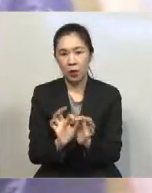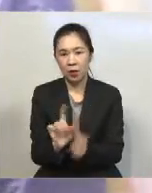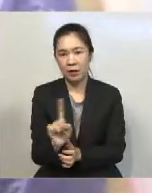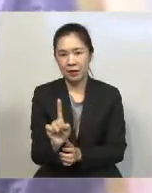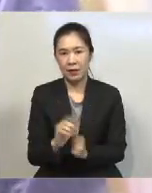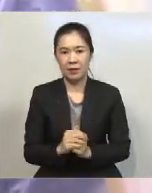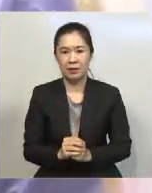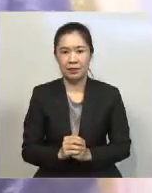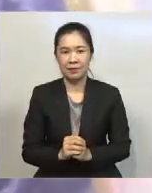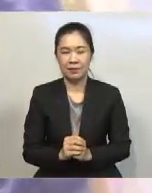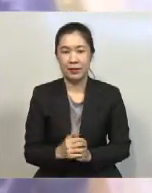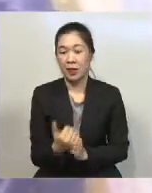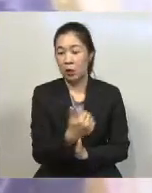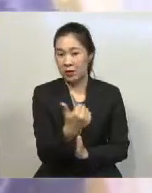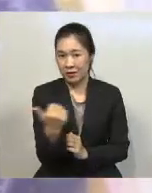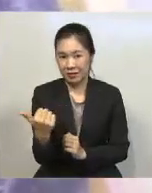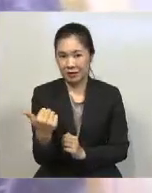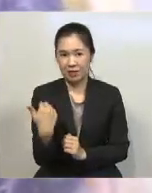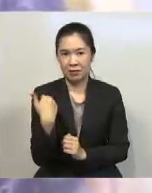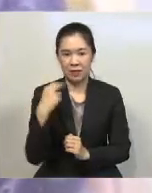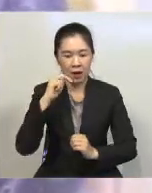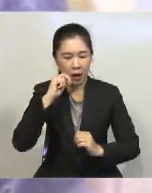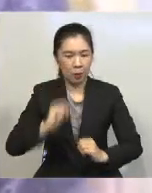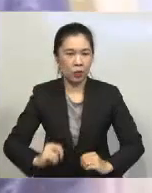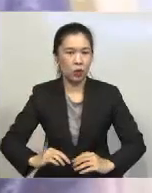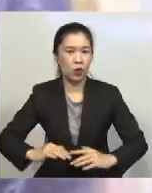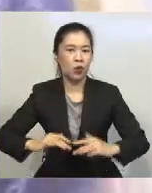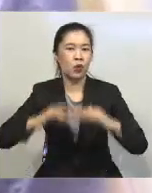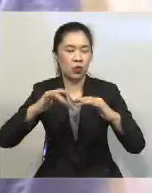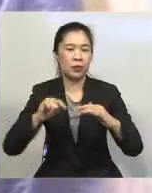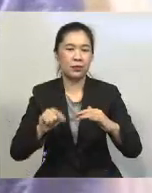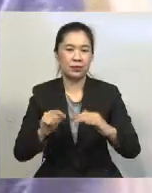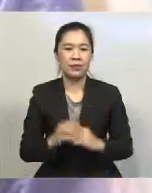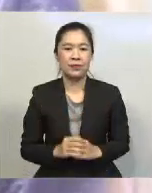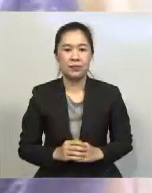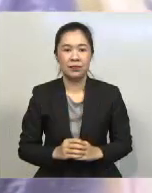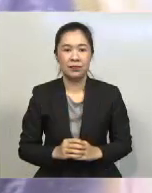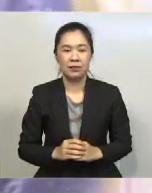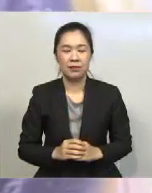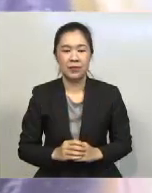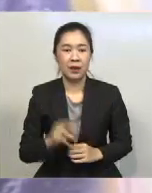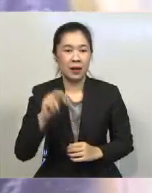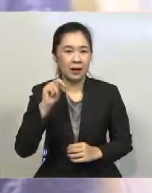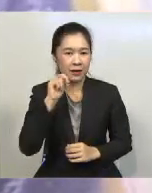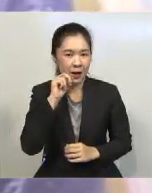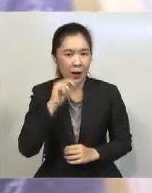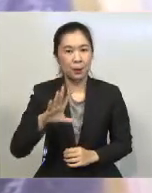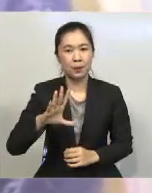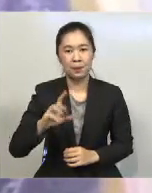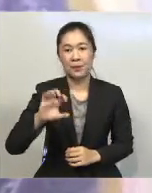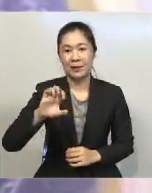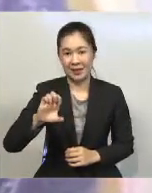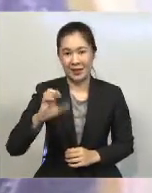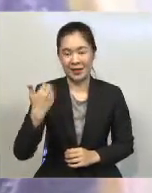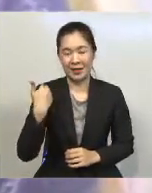พื้นที่อื่นๆนะครับน้ำเริ่มเอ่อล้นนะครับโดยเฉพาะที่ลำน้ำชีแต่ในเกินปริมาณ